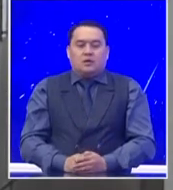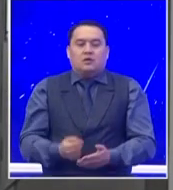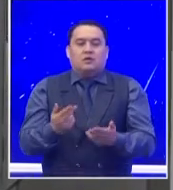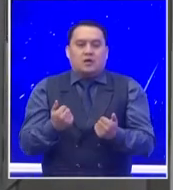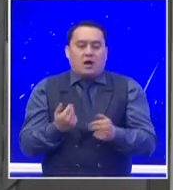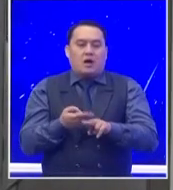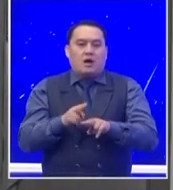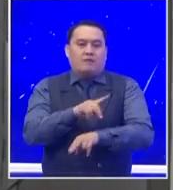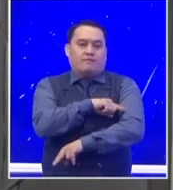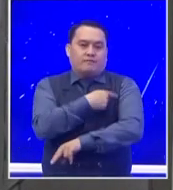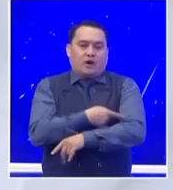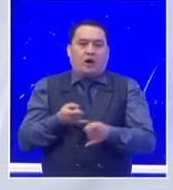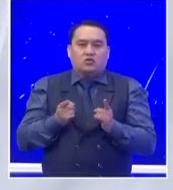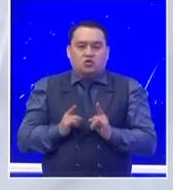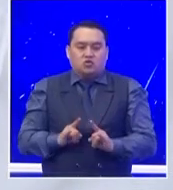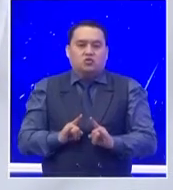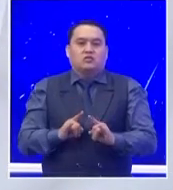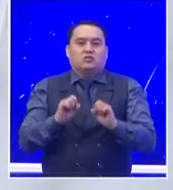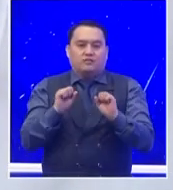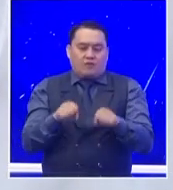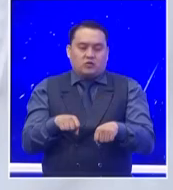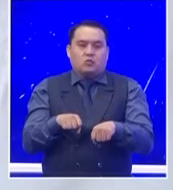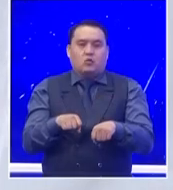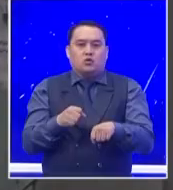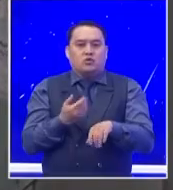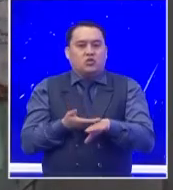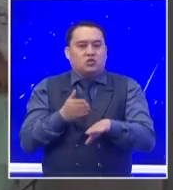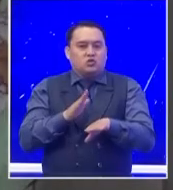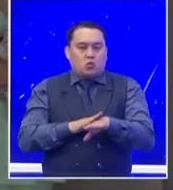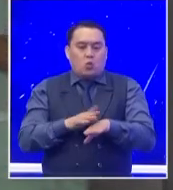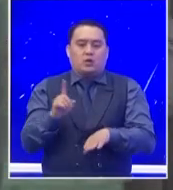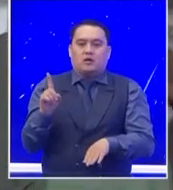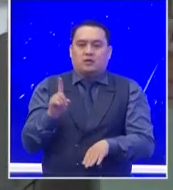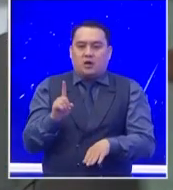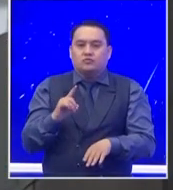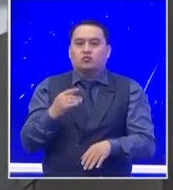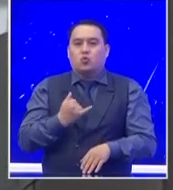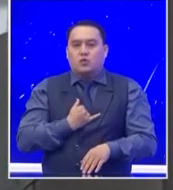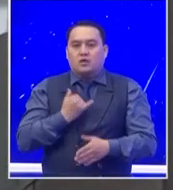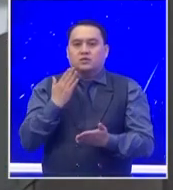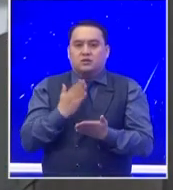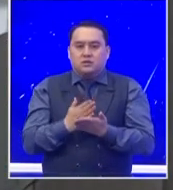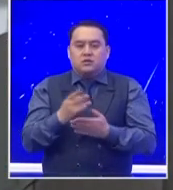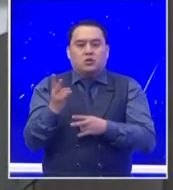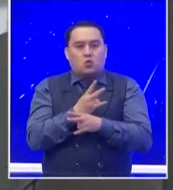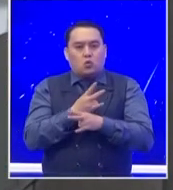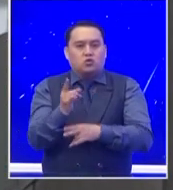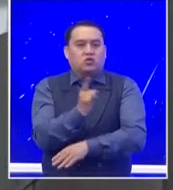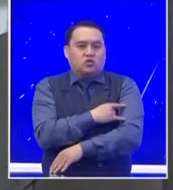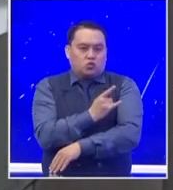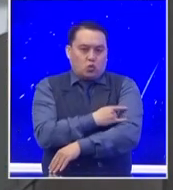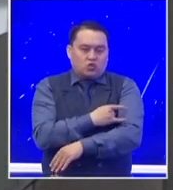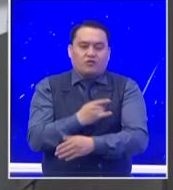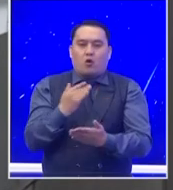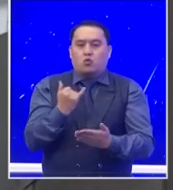благородная, но тем не менее и тяжелая. С учетом, что у нас есть еще ночные дежурства,